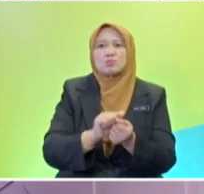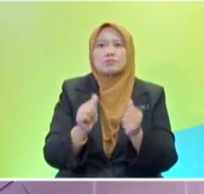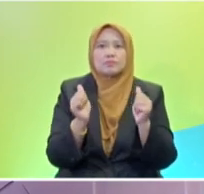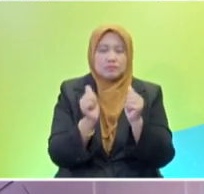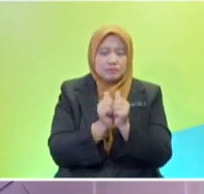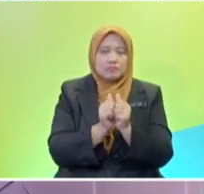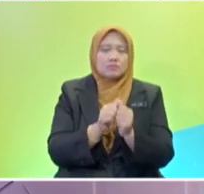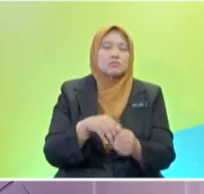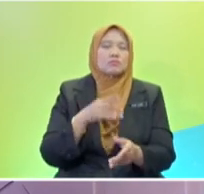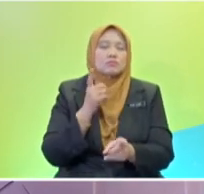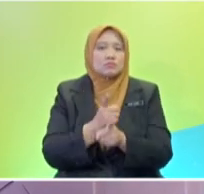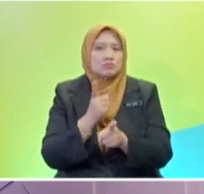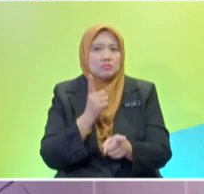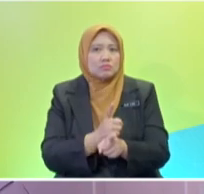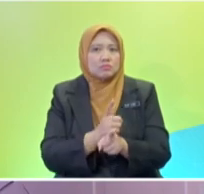depan dan